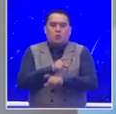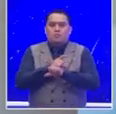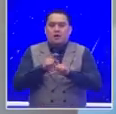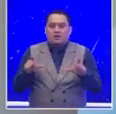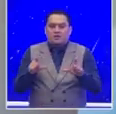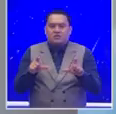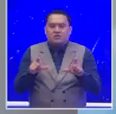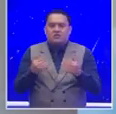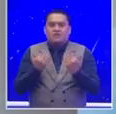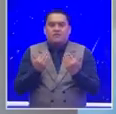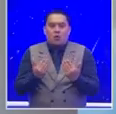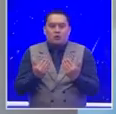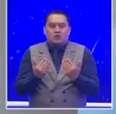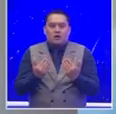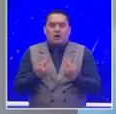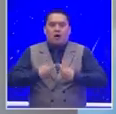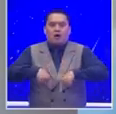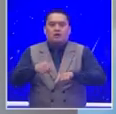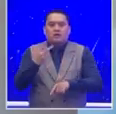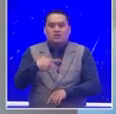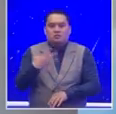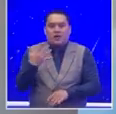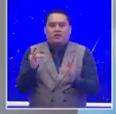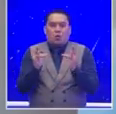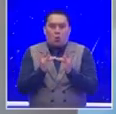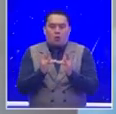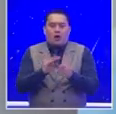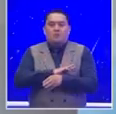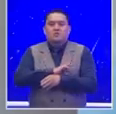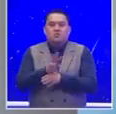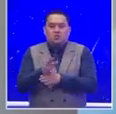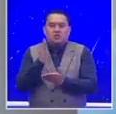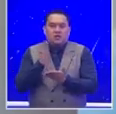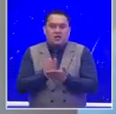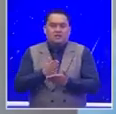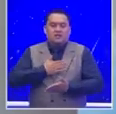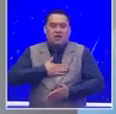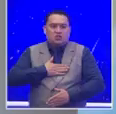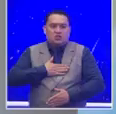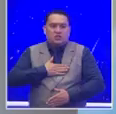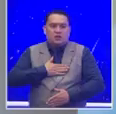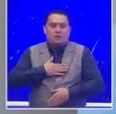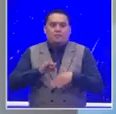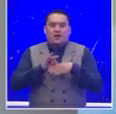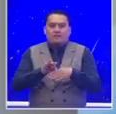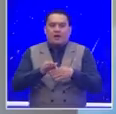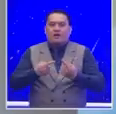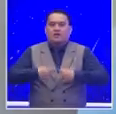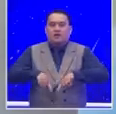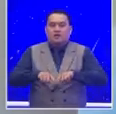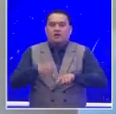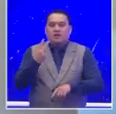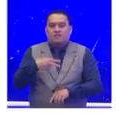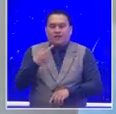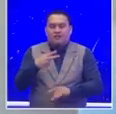Это госпитальное отделение на 35 коек, обсервационное отделение на 70 коек и прорезанное отделение на